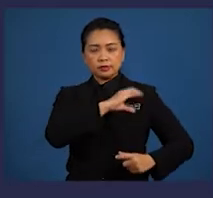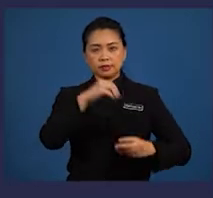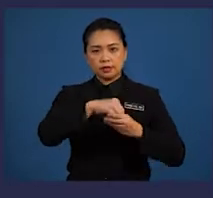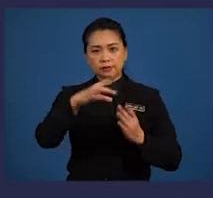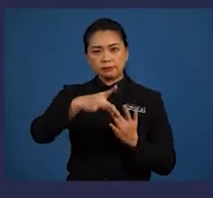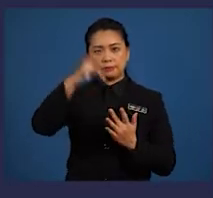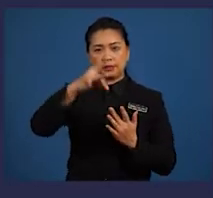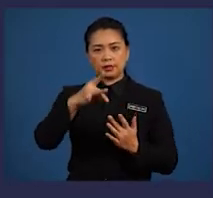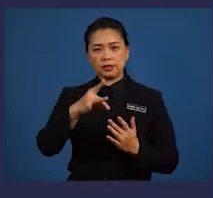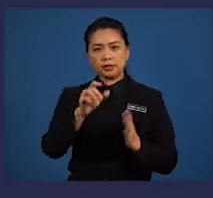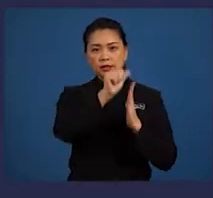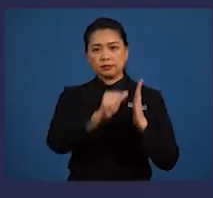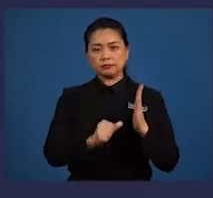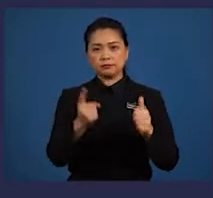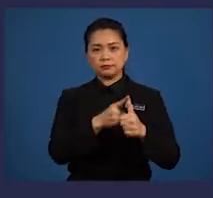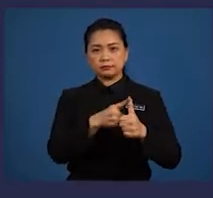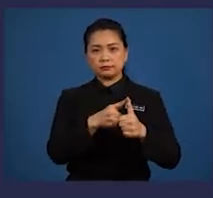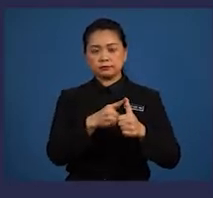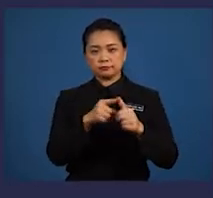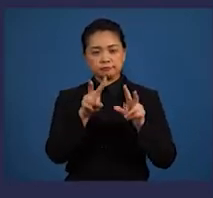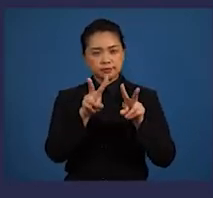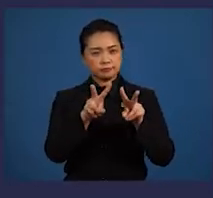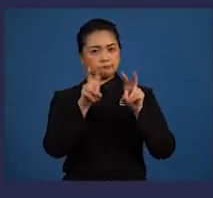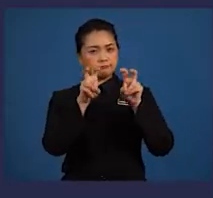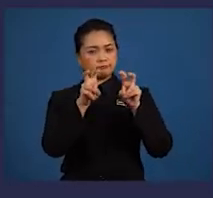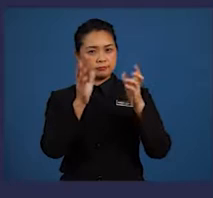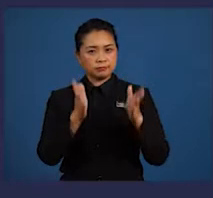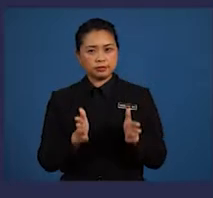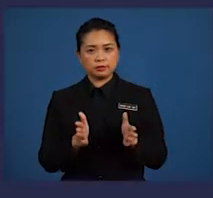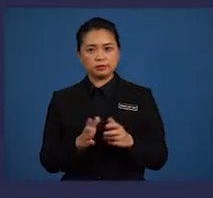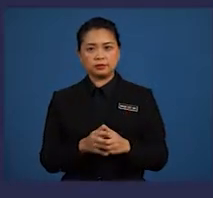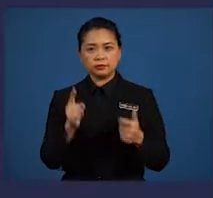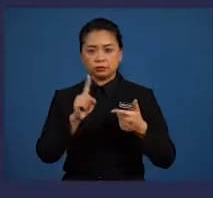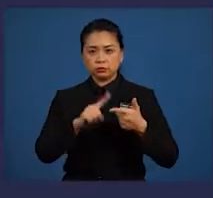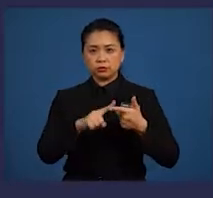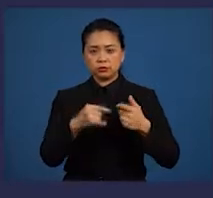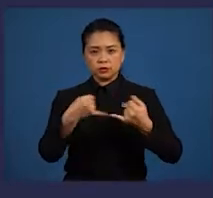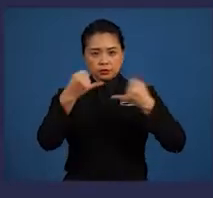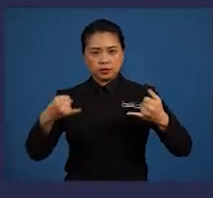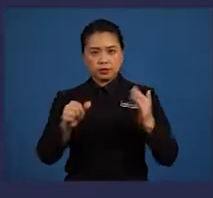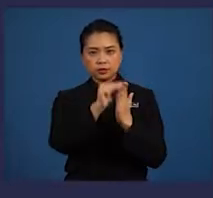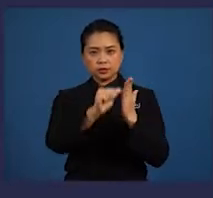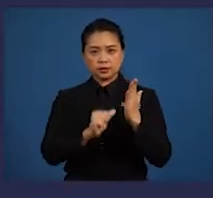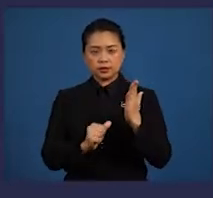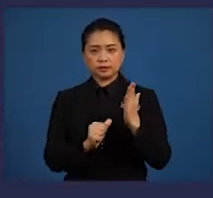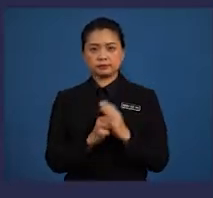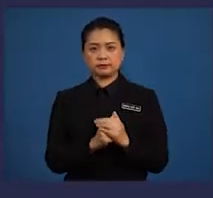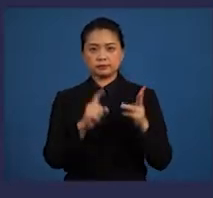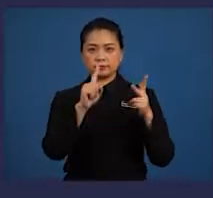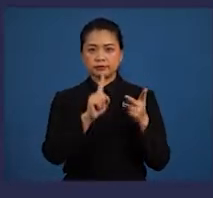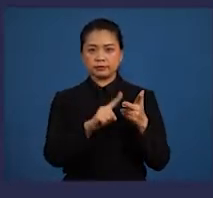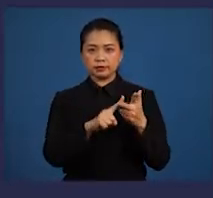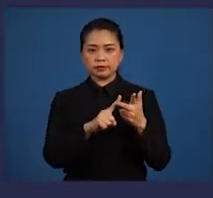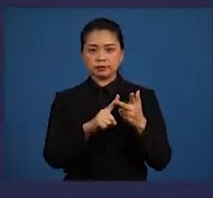pemilihan animasi utama menarik minat khalayak Kedua jenis masih